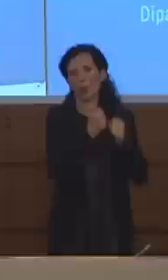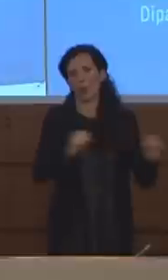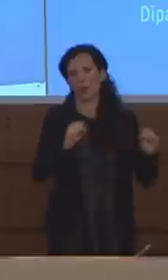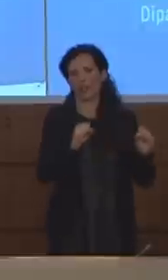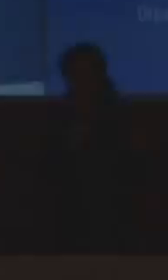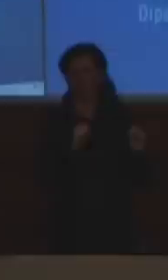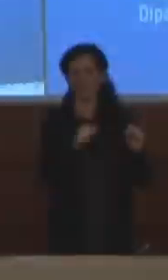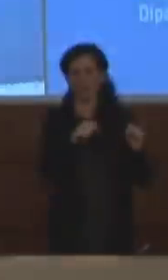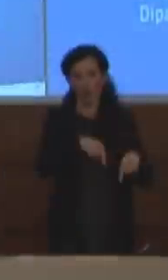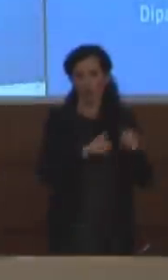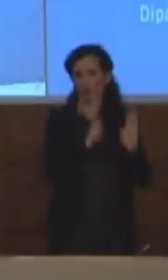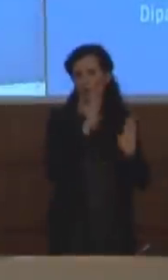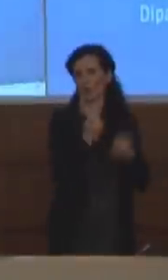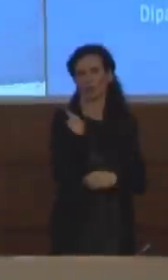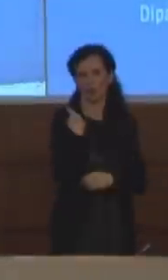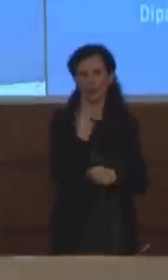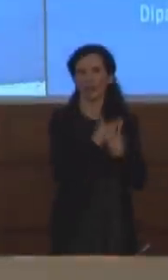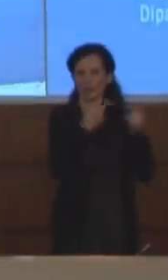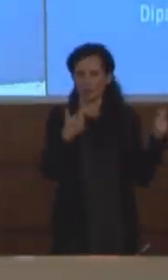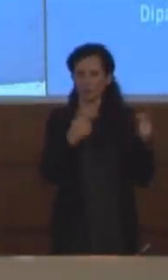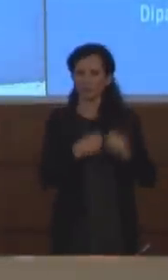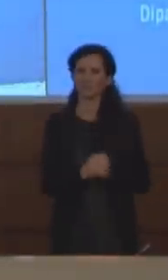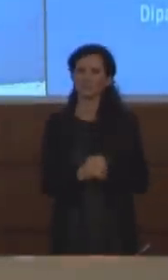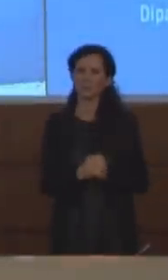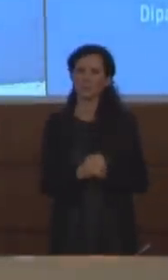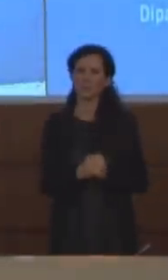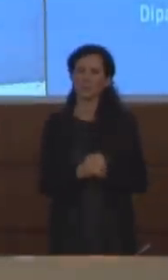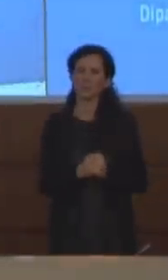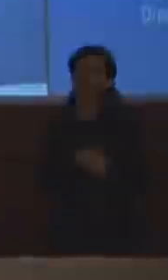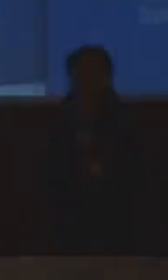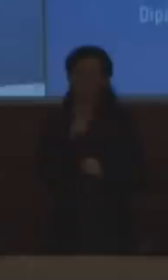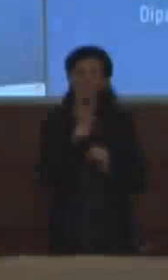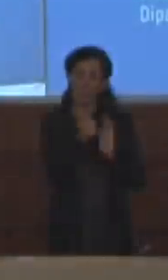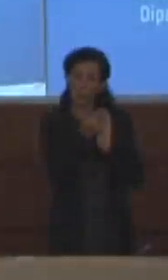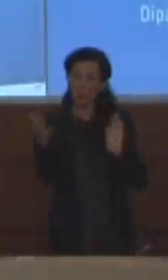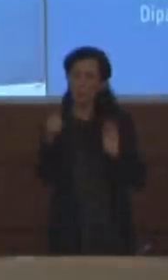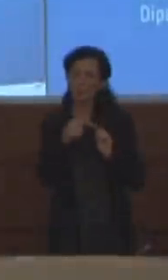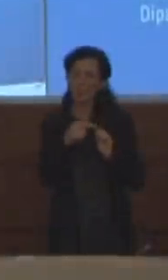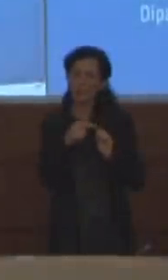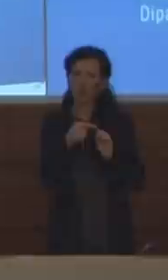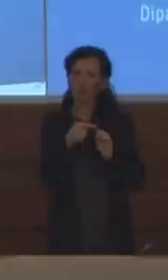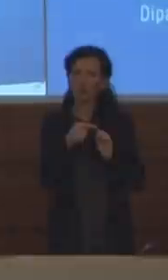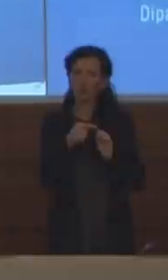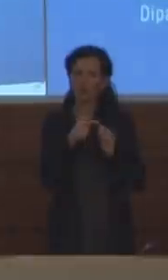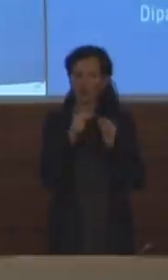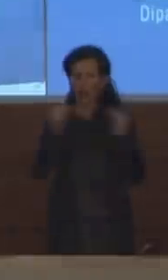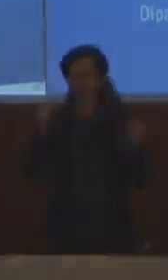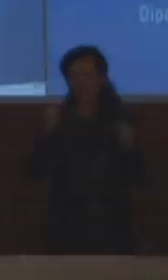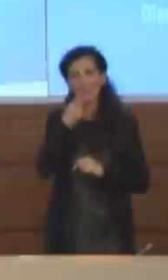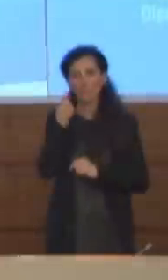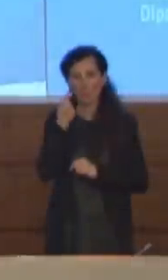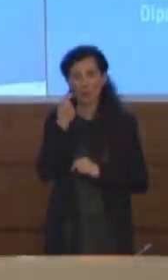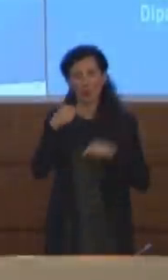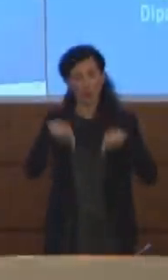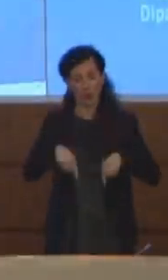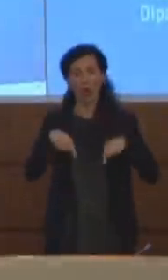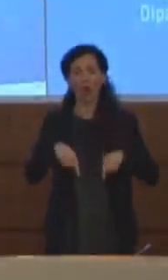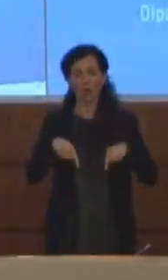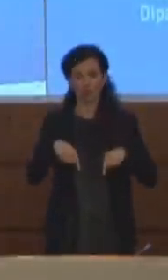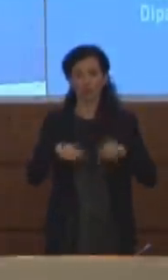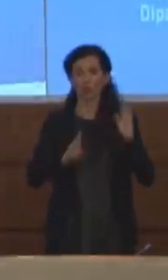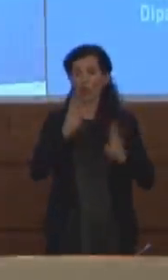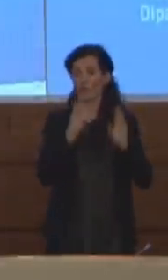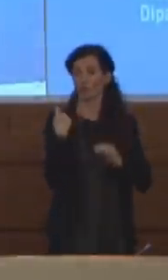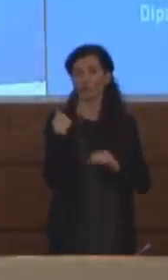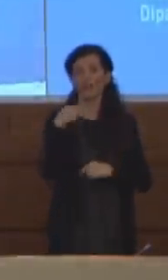ieri anche di assoluta rilevanza il numero dei tamponi che sono stati registrati oggi rispetto a